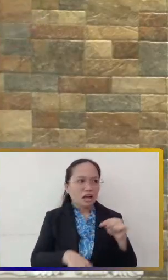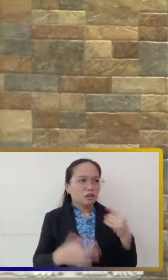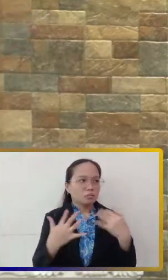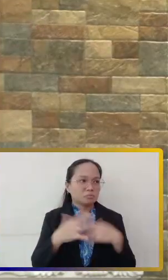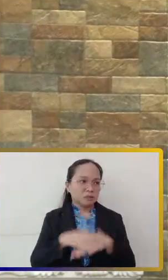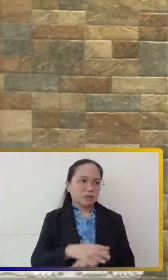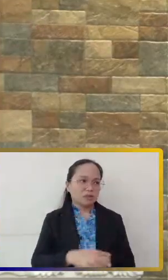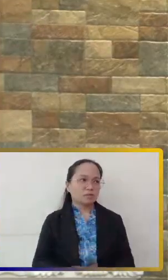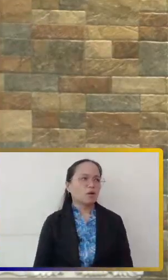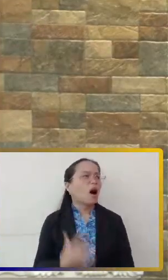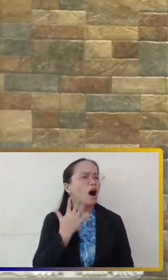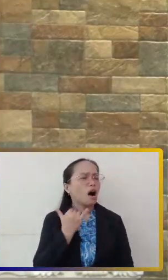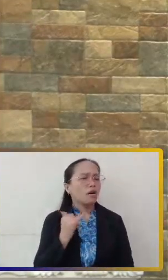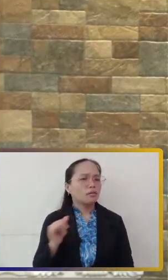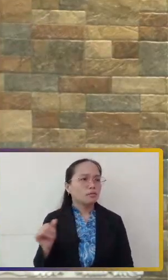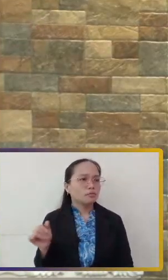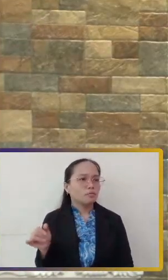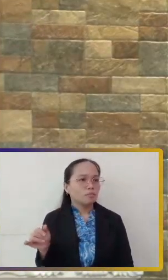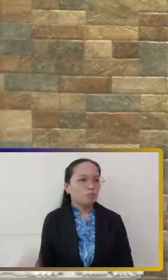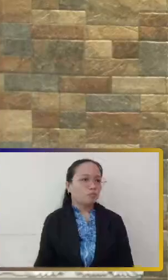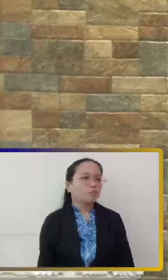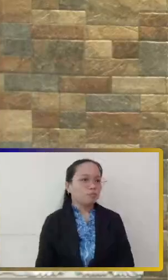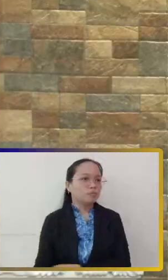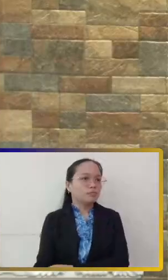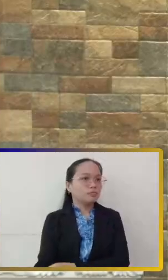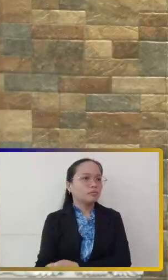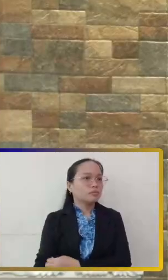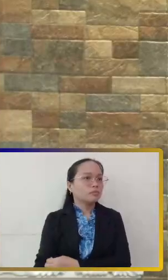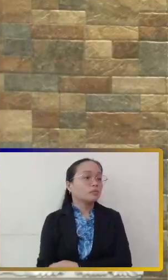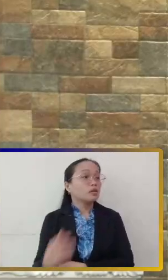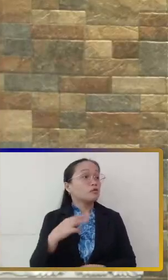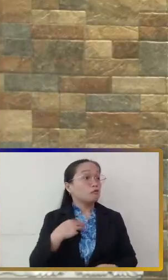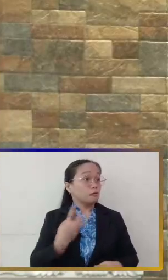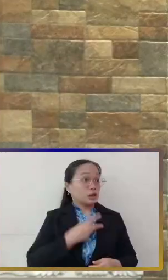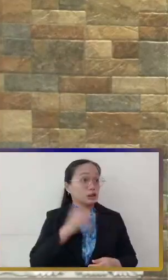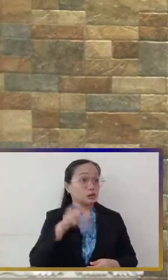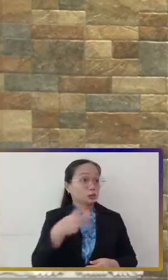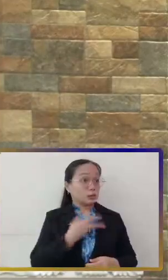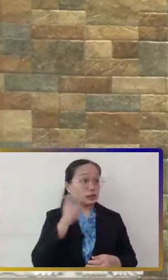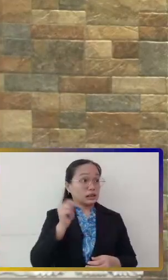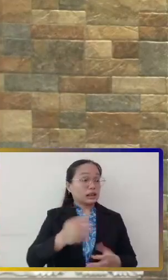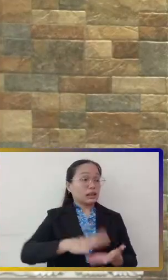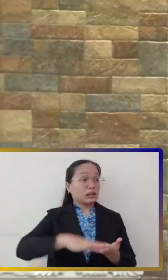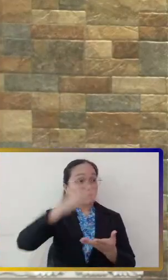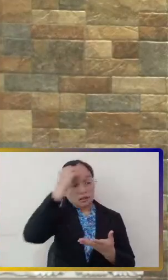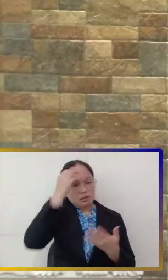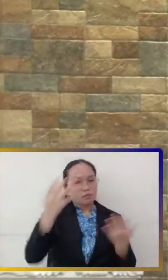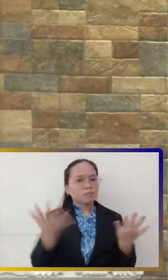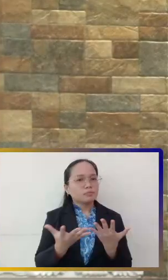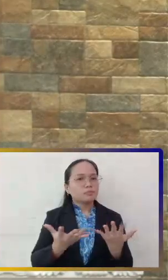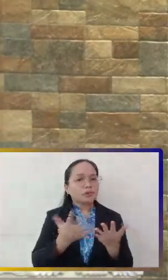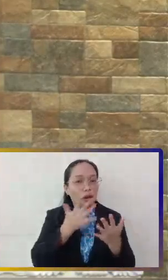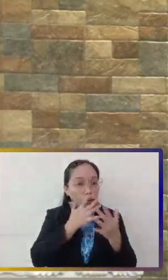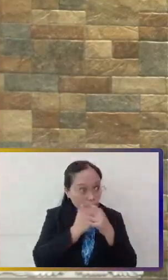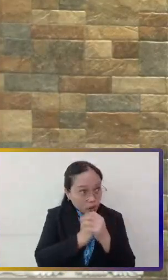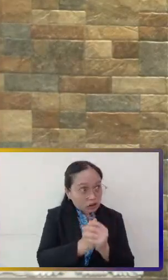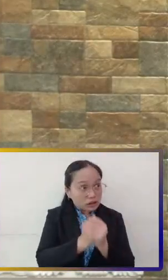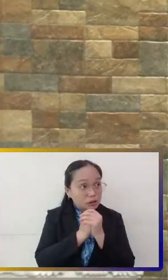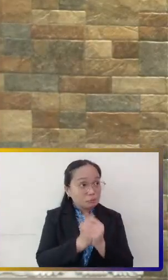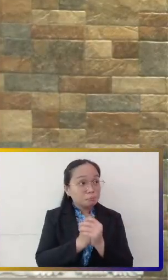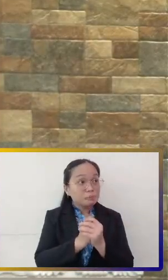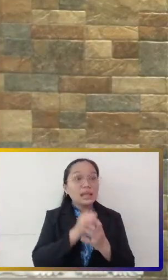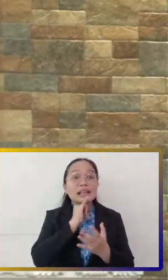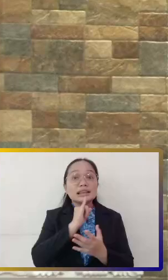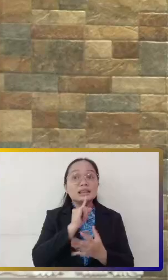Why is that? The first thing na matutunan po natin dito, because worship